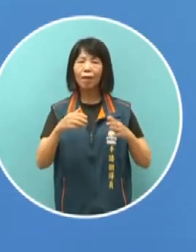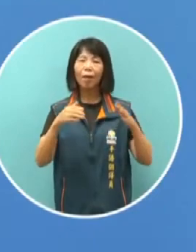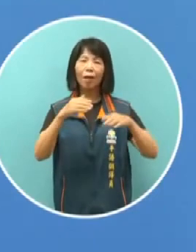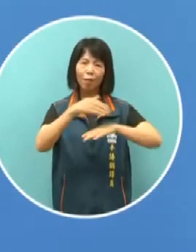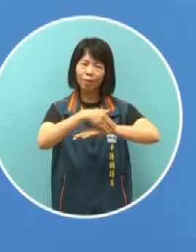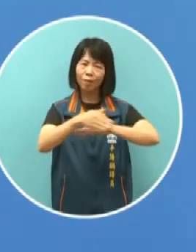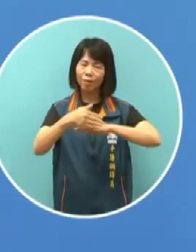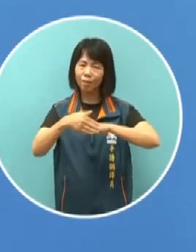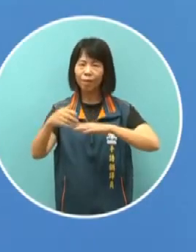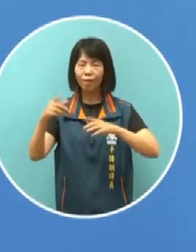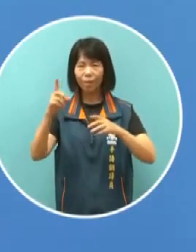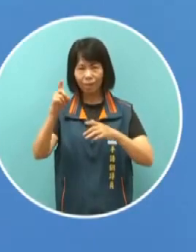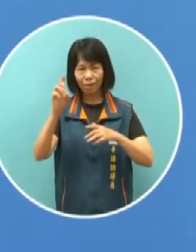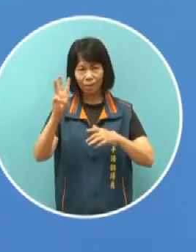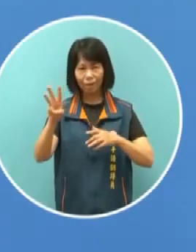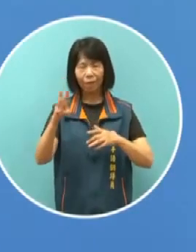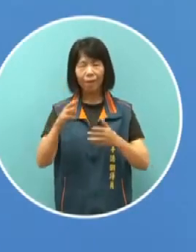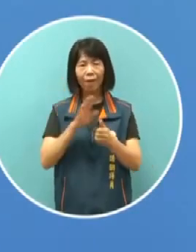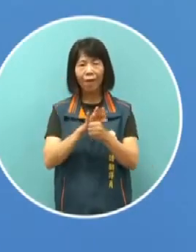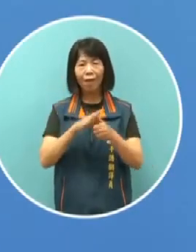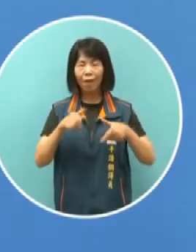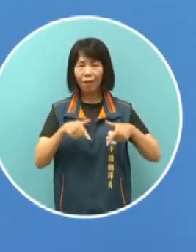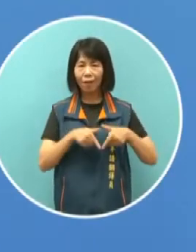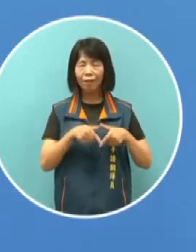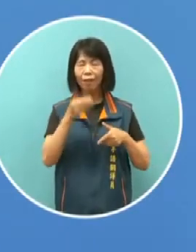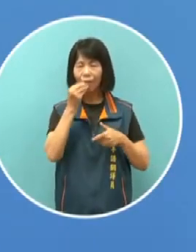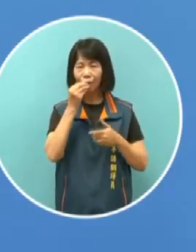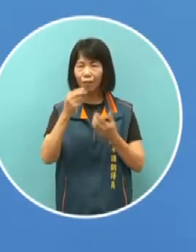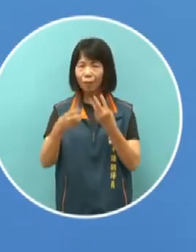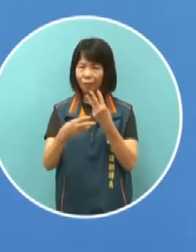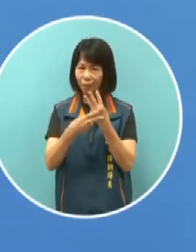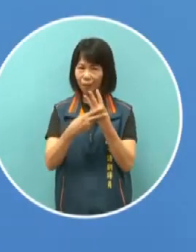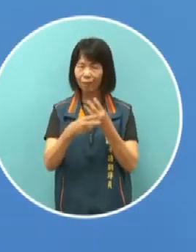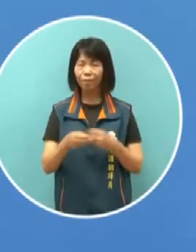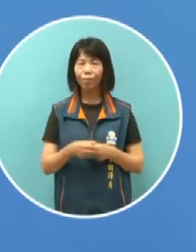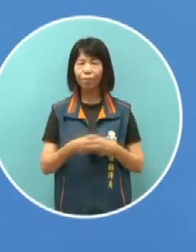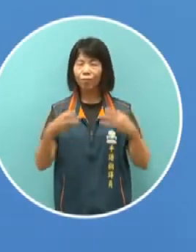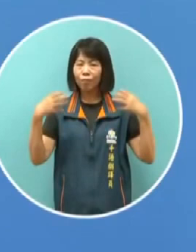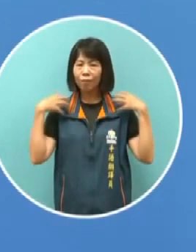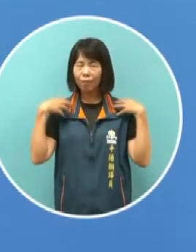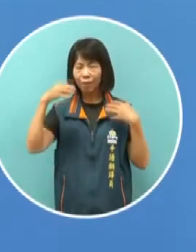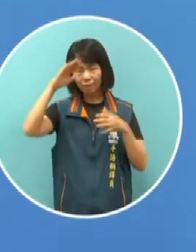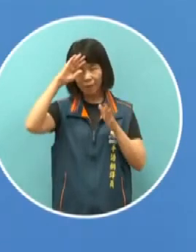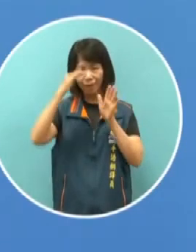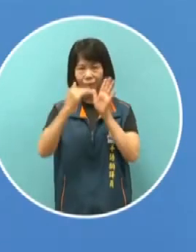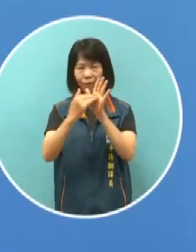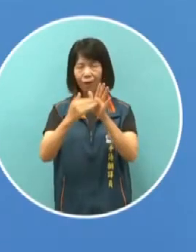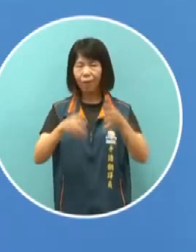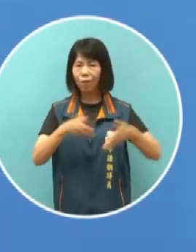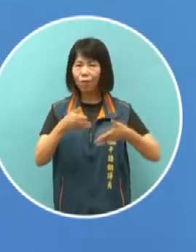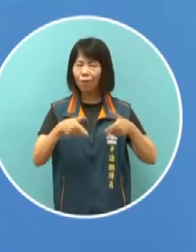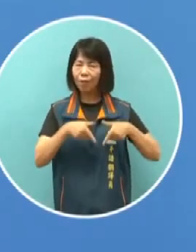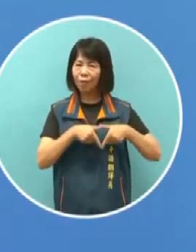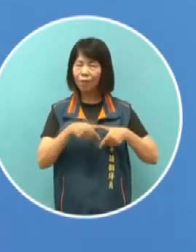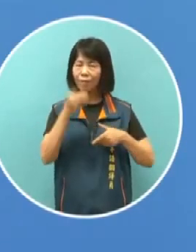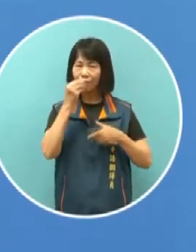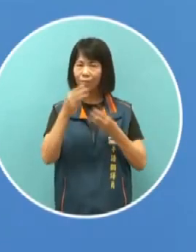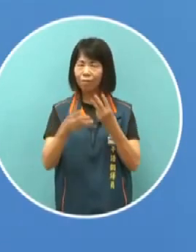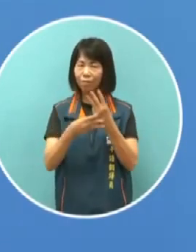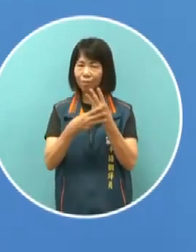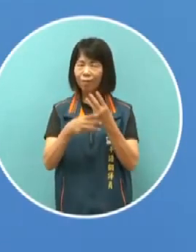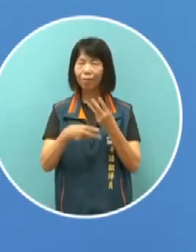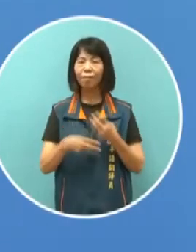13乡镇爱心的食堂来担任我们防疫的暖心食堂，以